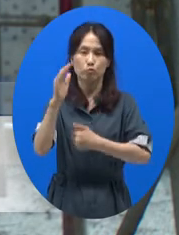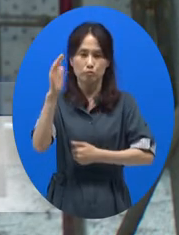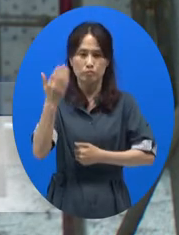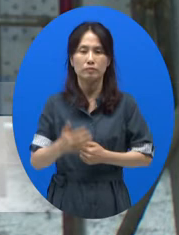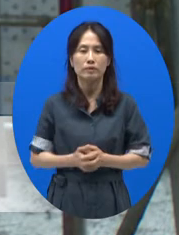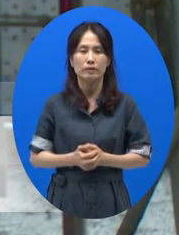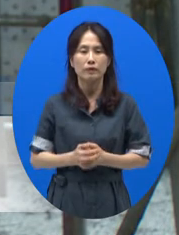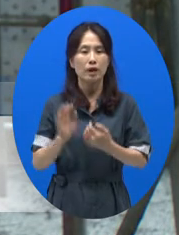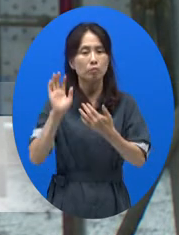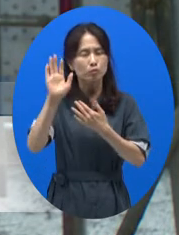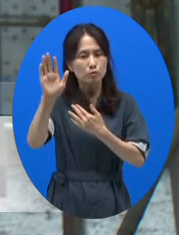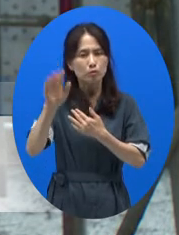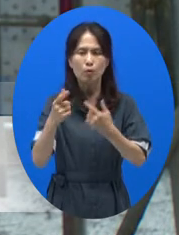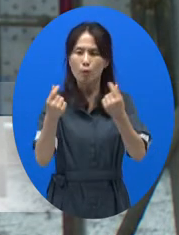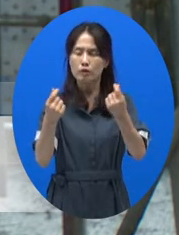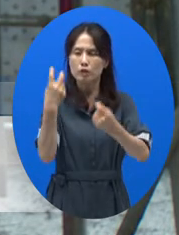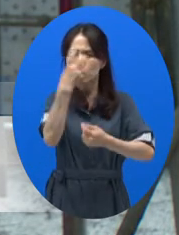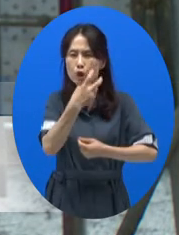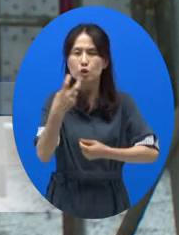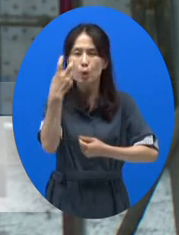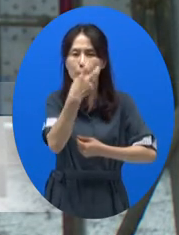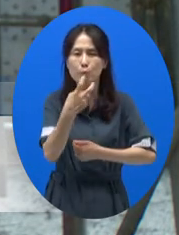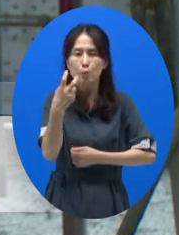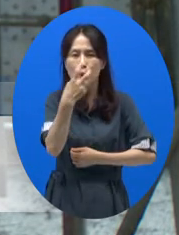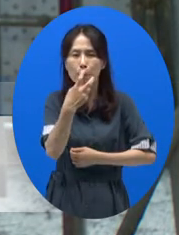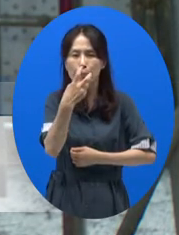같고, 향후에도 이런 점검